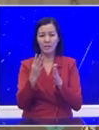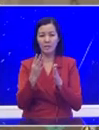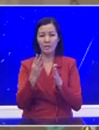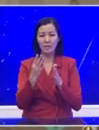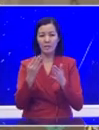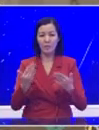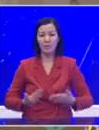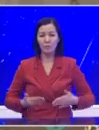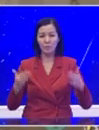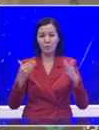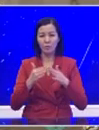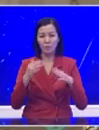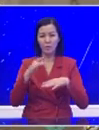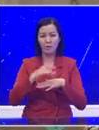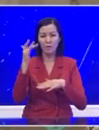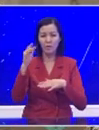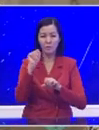тұрғын үйлердің подъездері